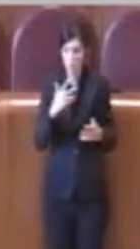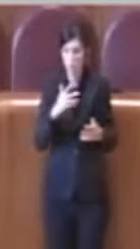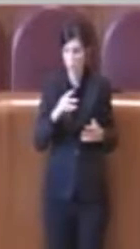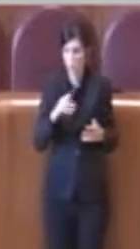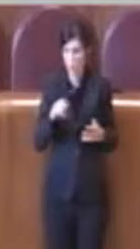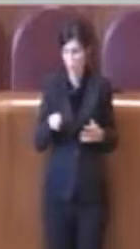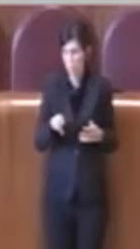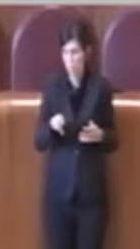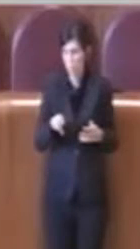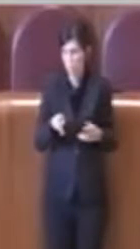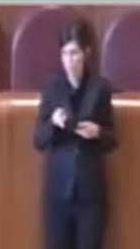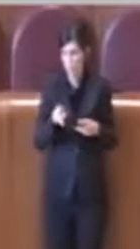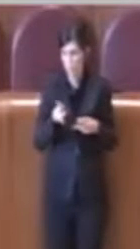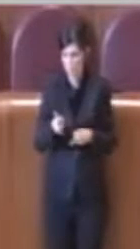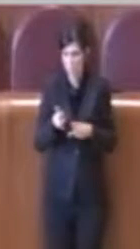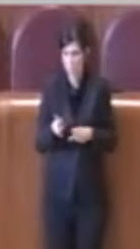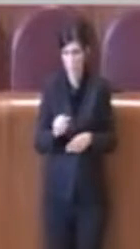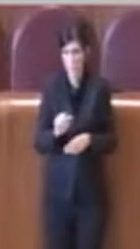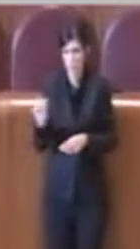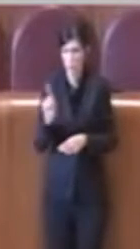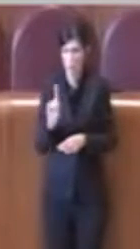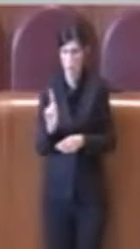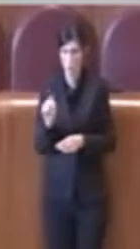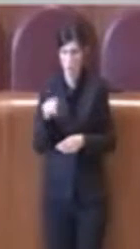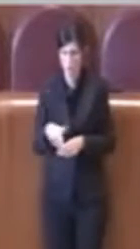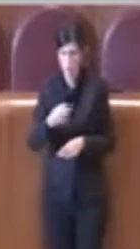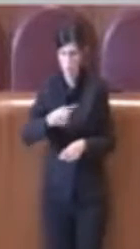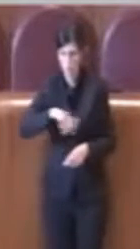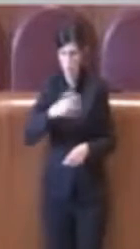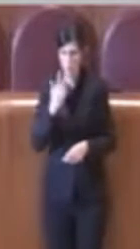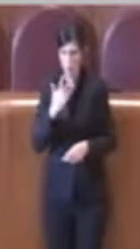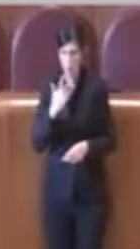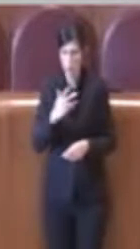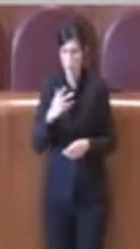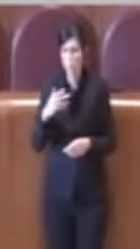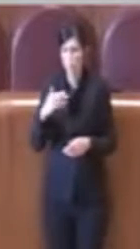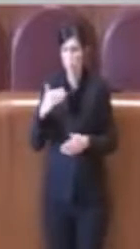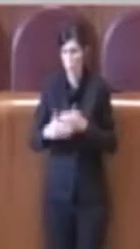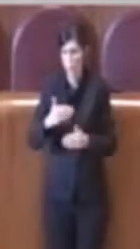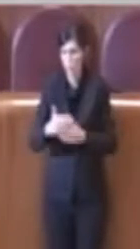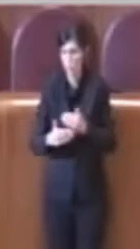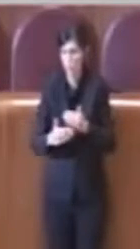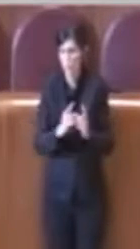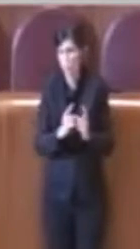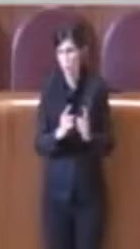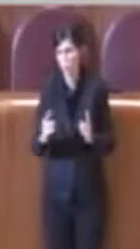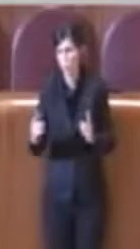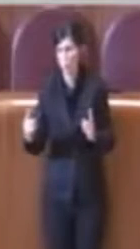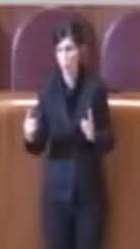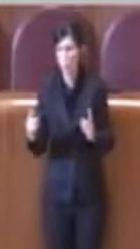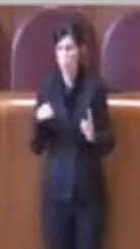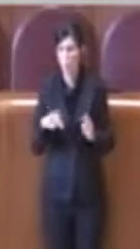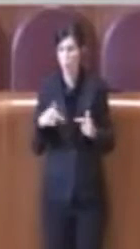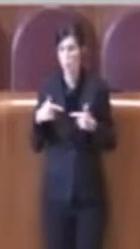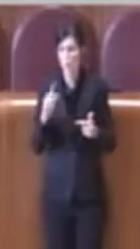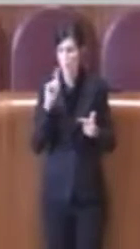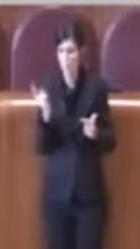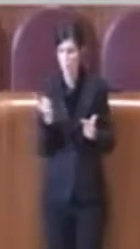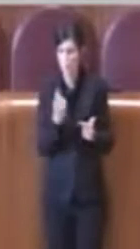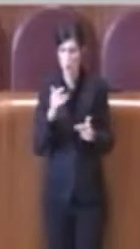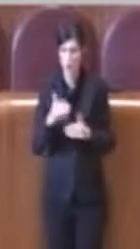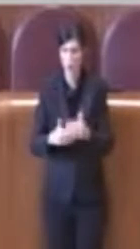soltanto. Spesso abbiamo preso in mano questi procedimenti lunghi cercando di migliorarli